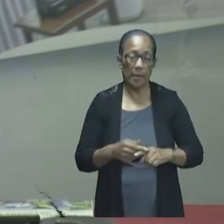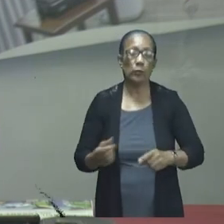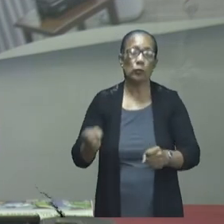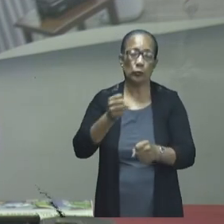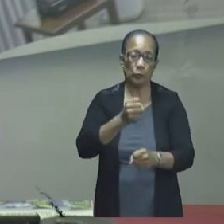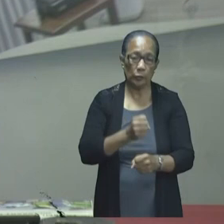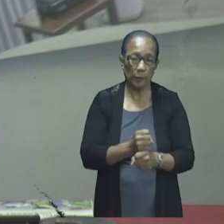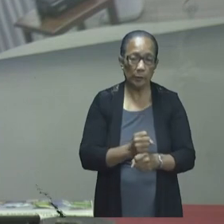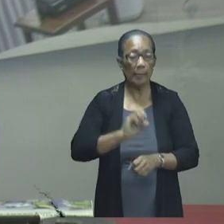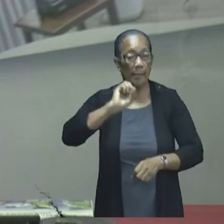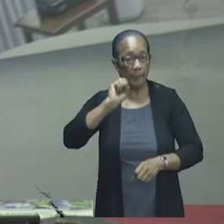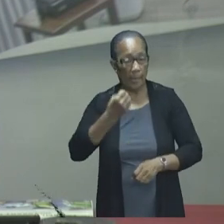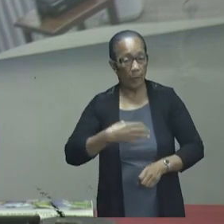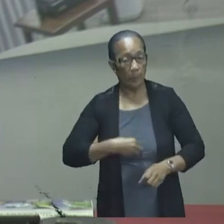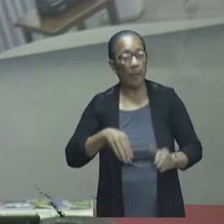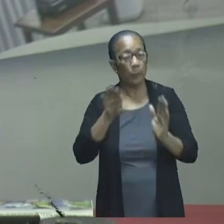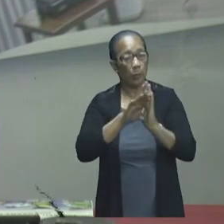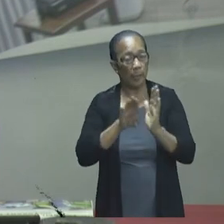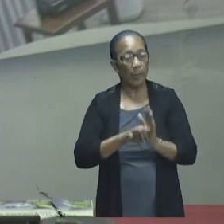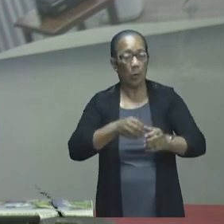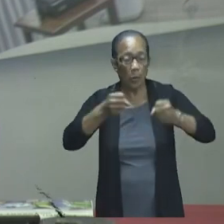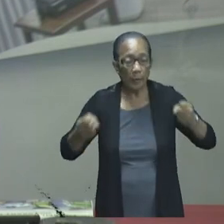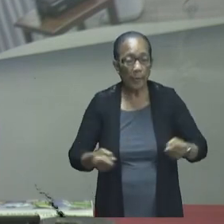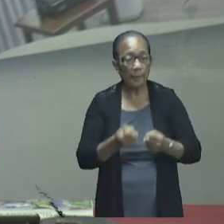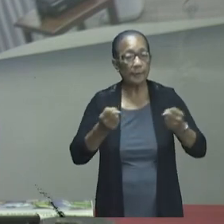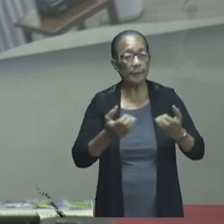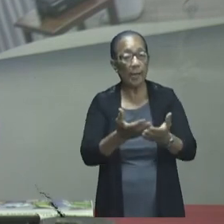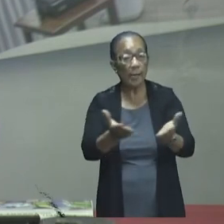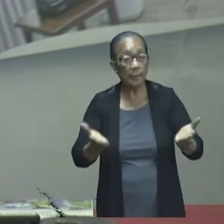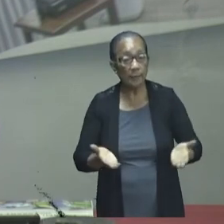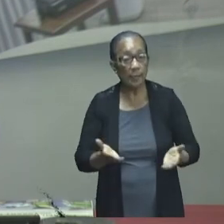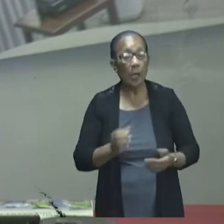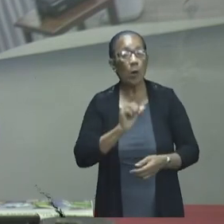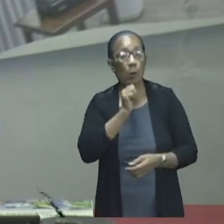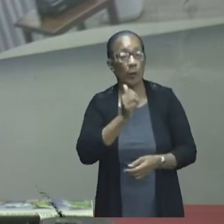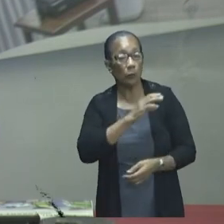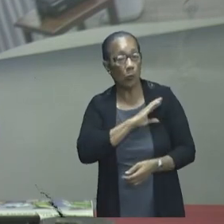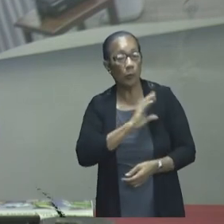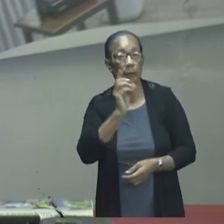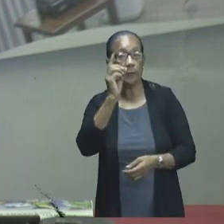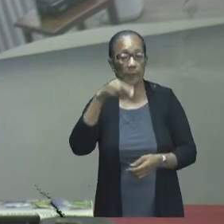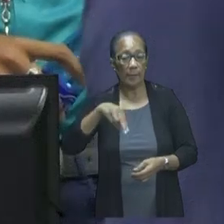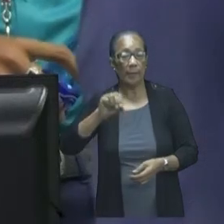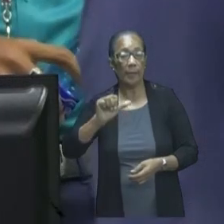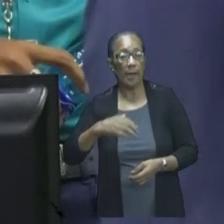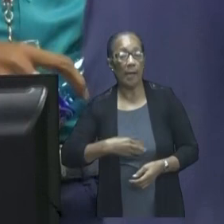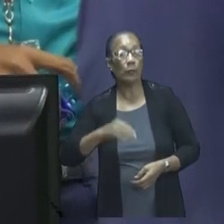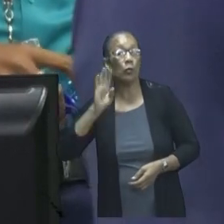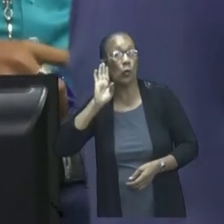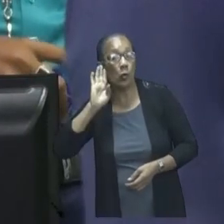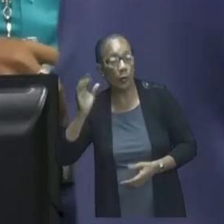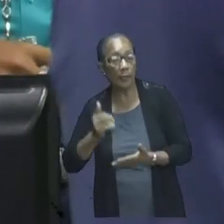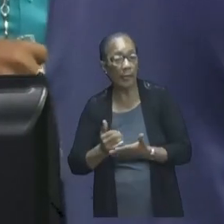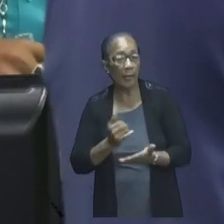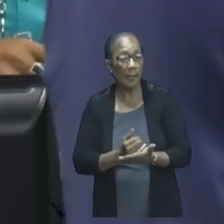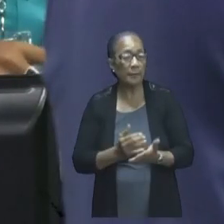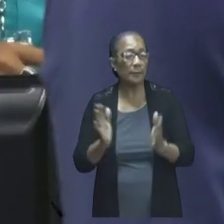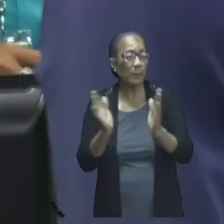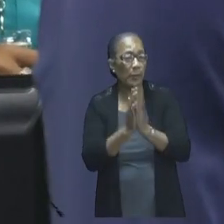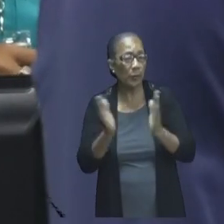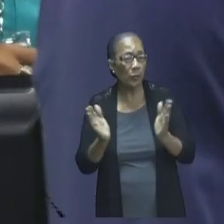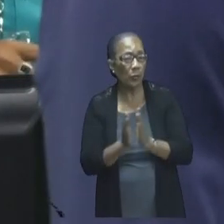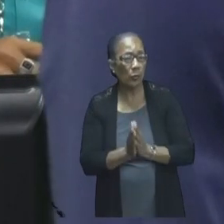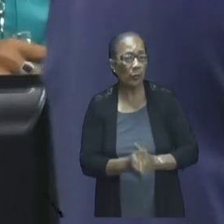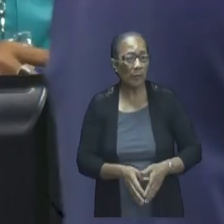hebben een programma organisatie en dit is namelijk wel wat je ook in de dna gehoord heb er de laatste tijd jaren zullen presidentiële kolen worden die